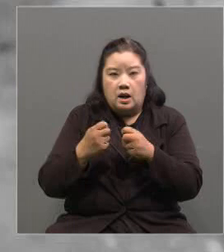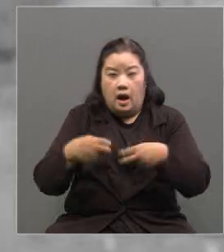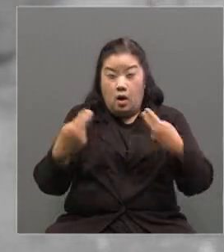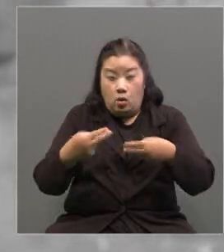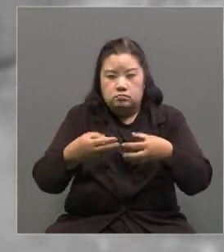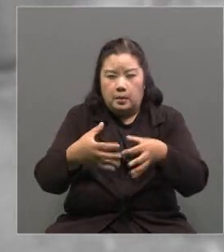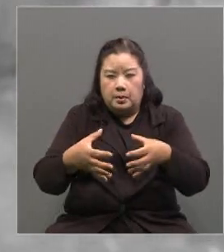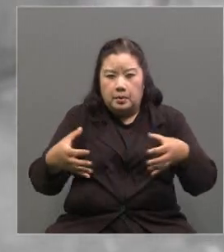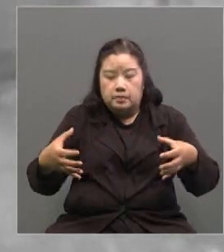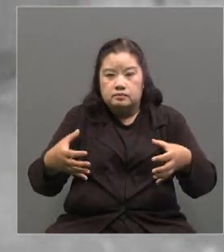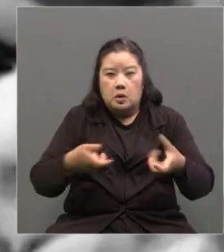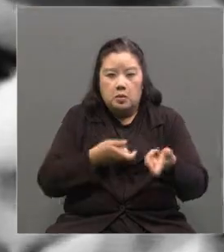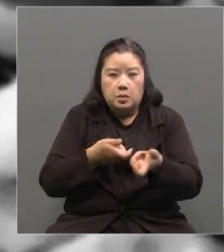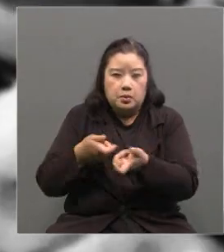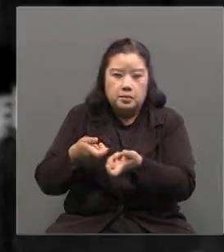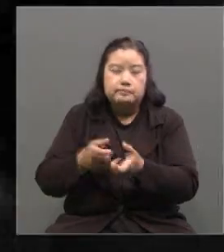ขึ้น